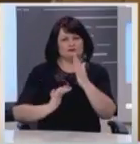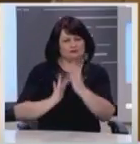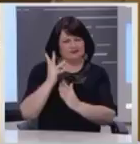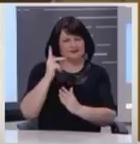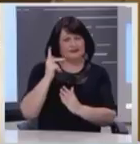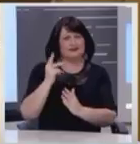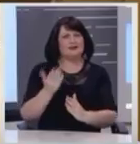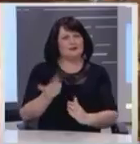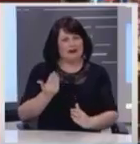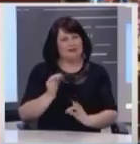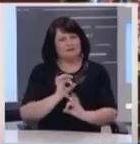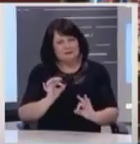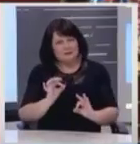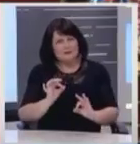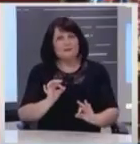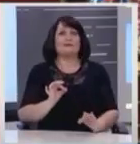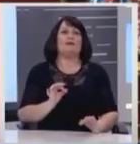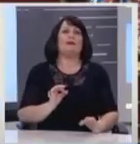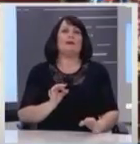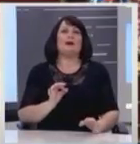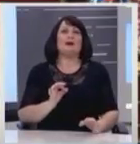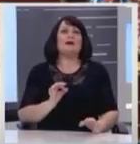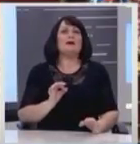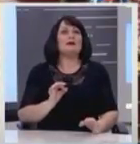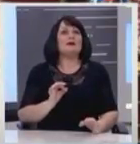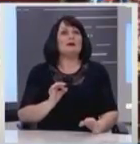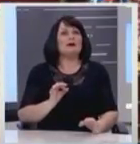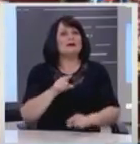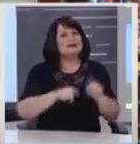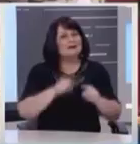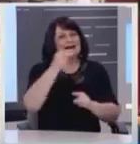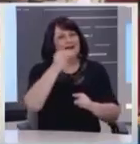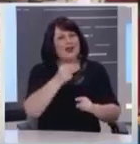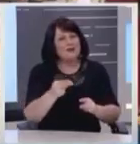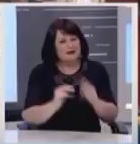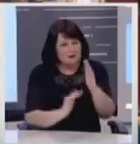αυτό, όπως αυτή η πρόοδος σημειώθηκε σε άλλα κεφάλαια,